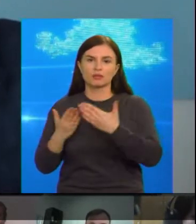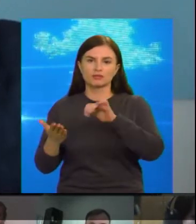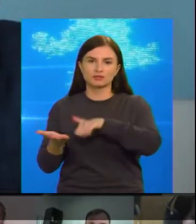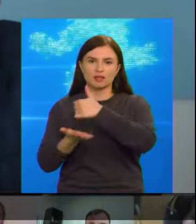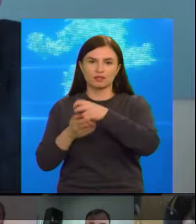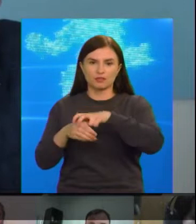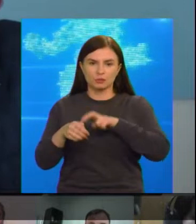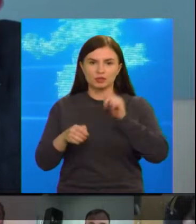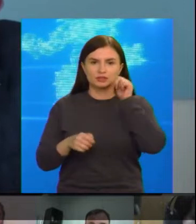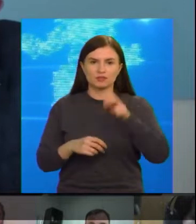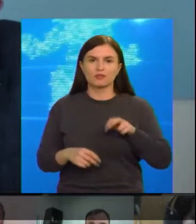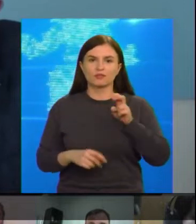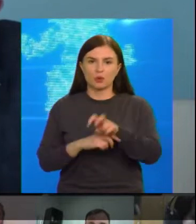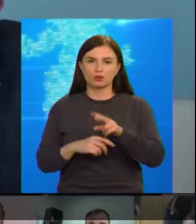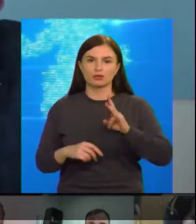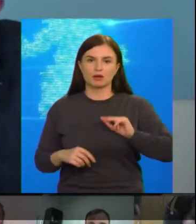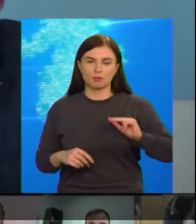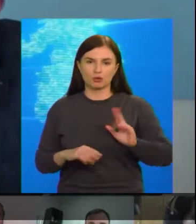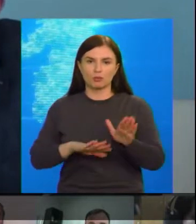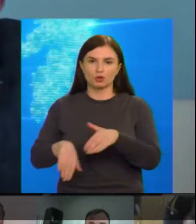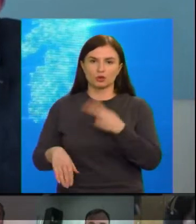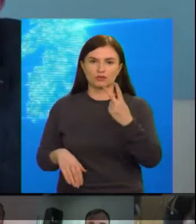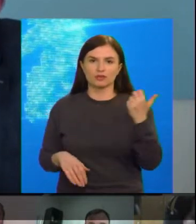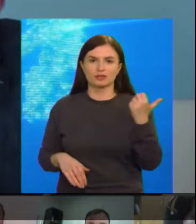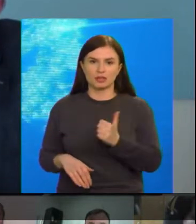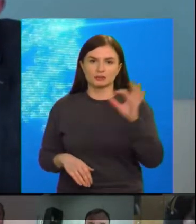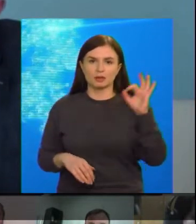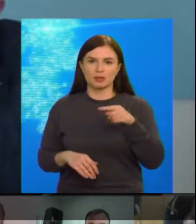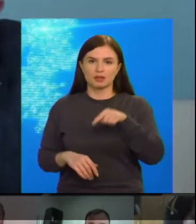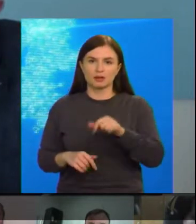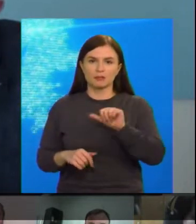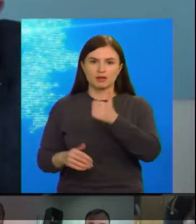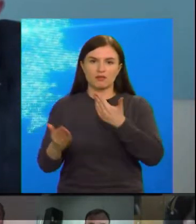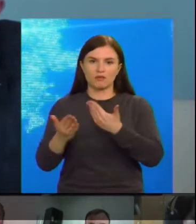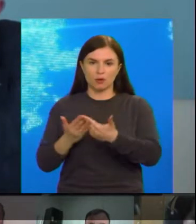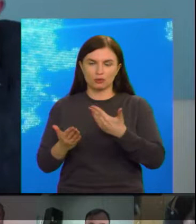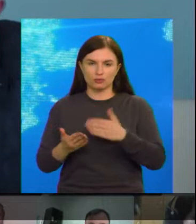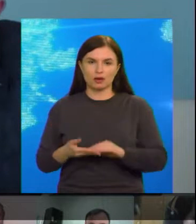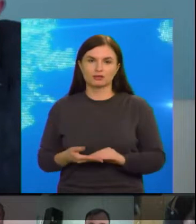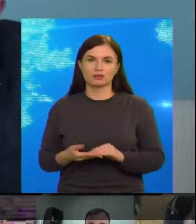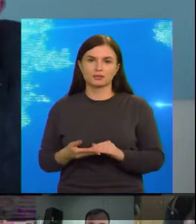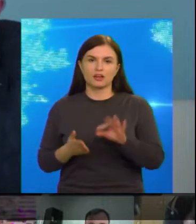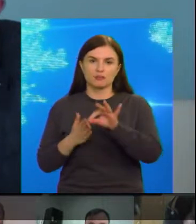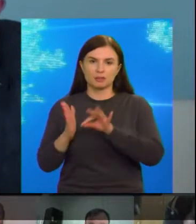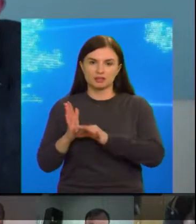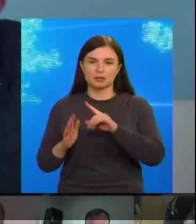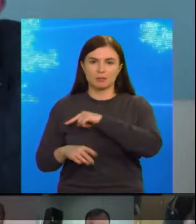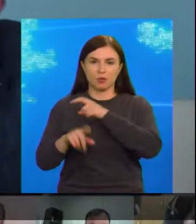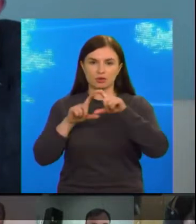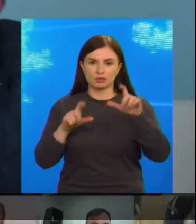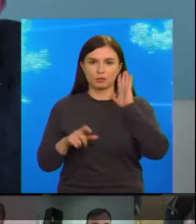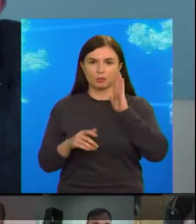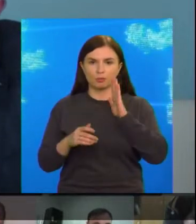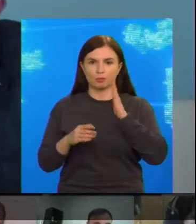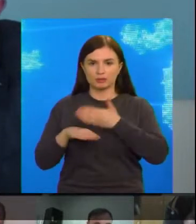завтра выходят на работу. Прошло 2 недели с момента их первого контакта, и, в принципе, больница начнет